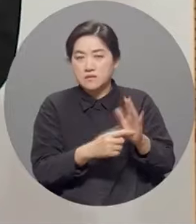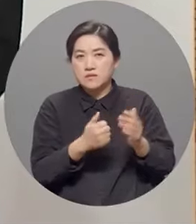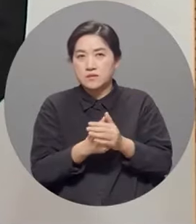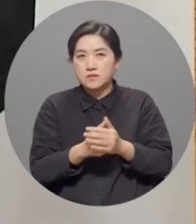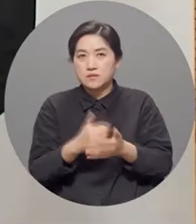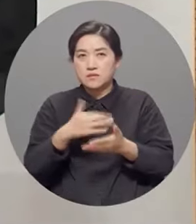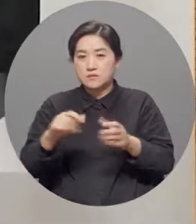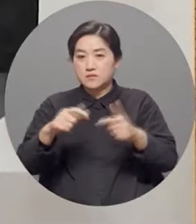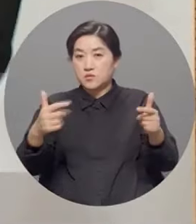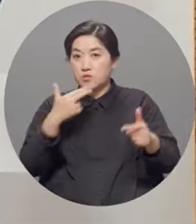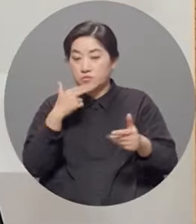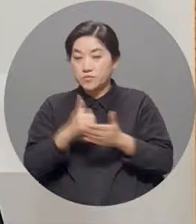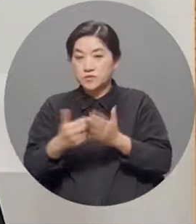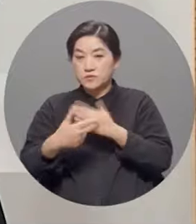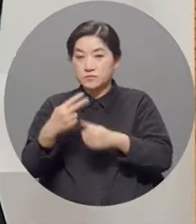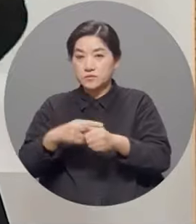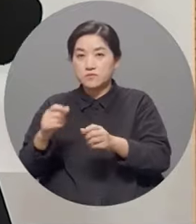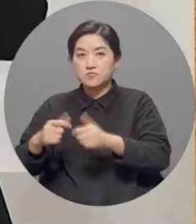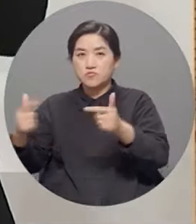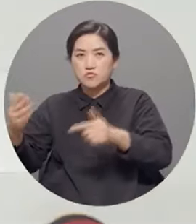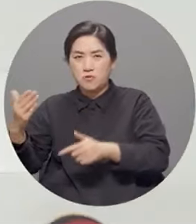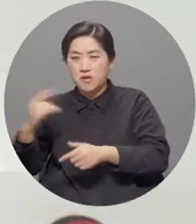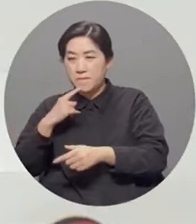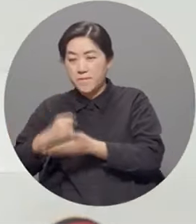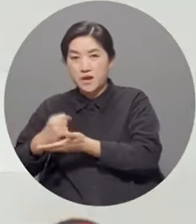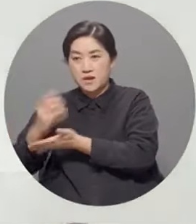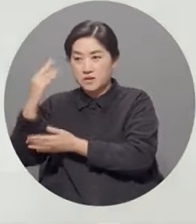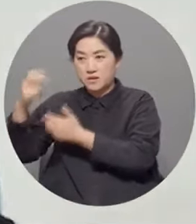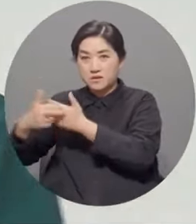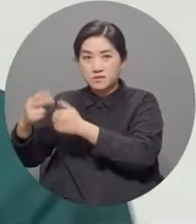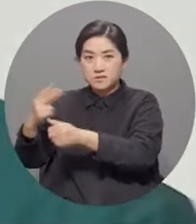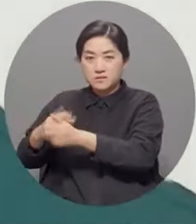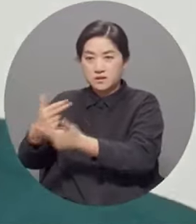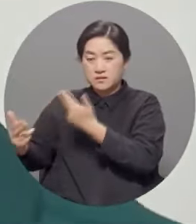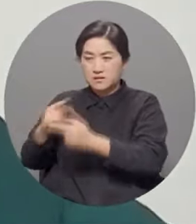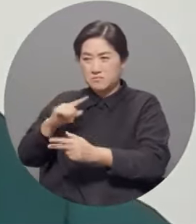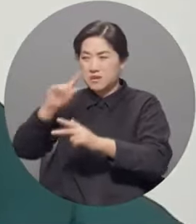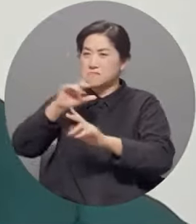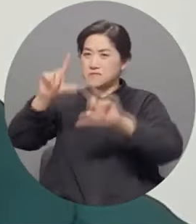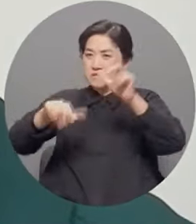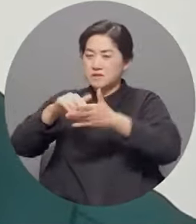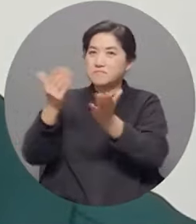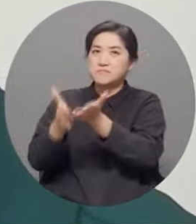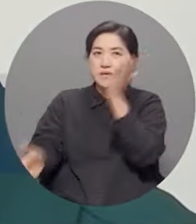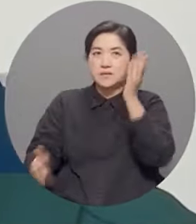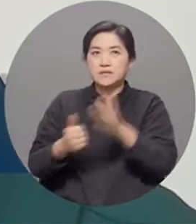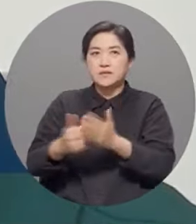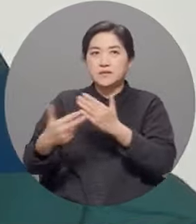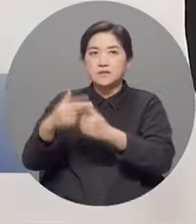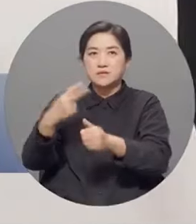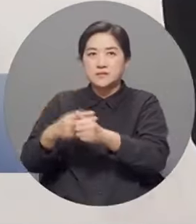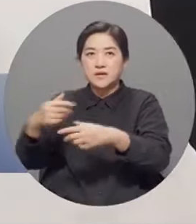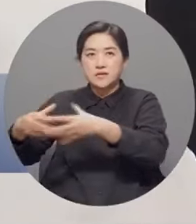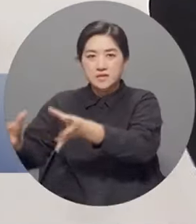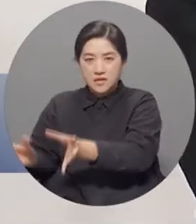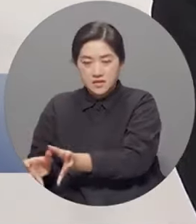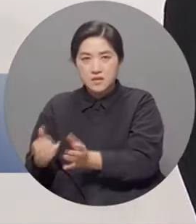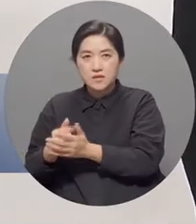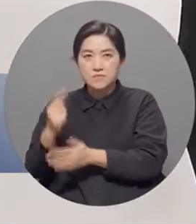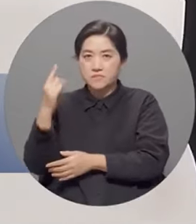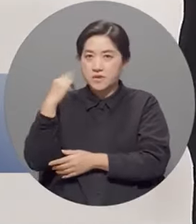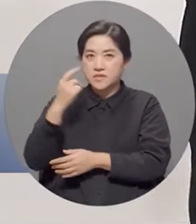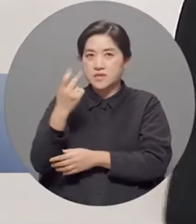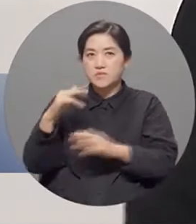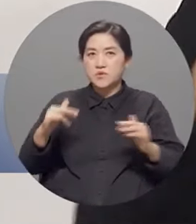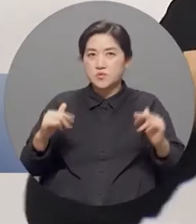증원 없이도 의사 수가 늘어난다는 의사단체 주장은 비현실적이라고 비판했습니다. 의사단체는 며칠 전